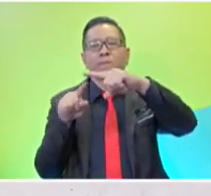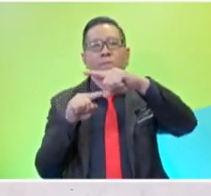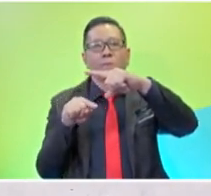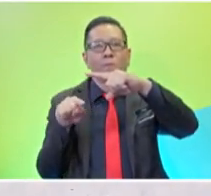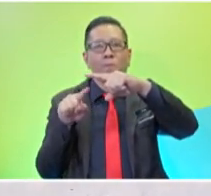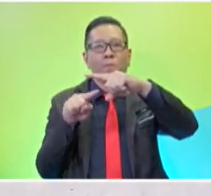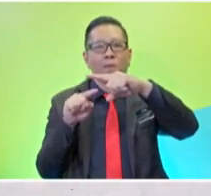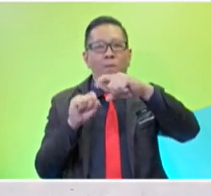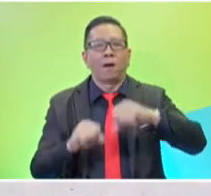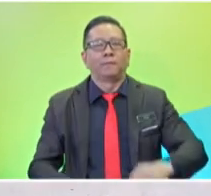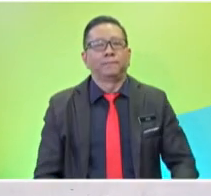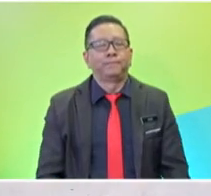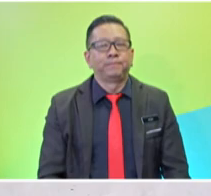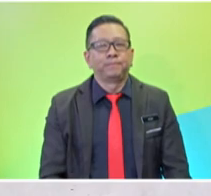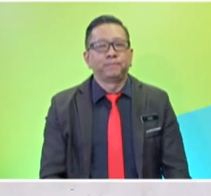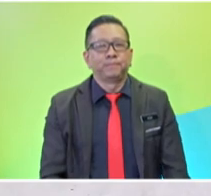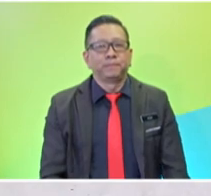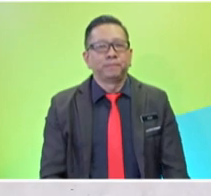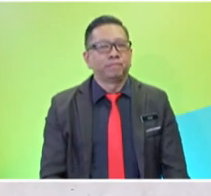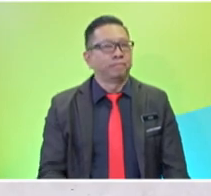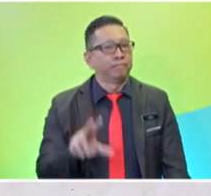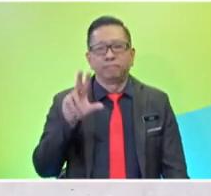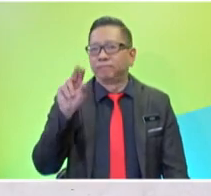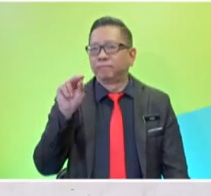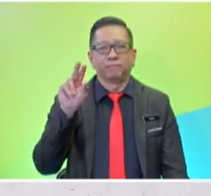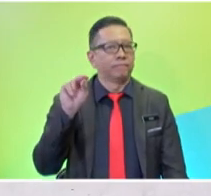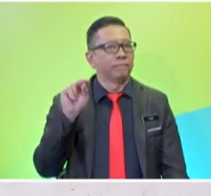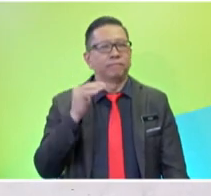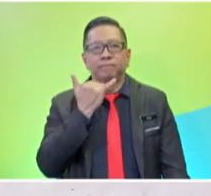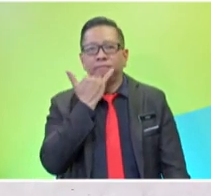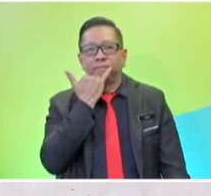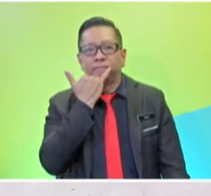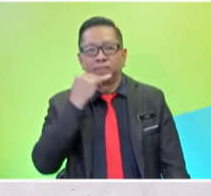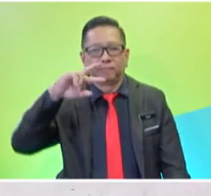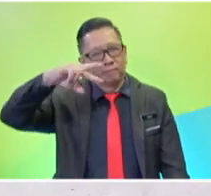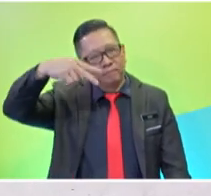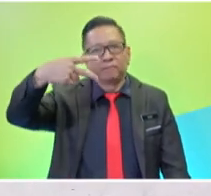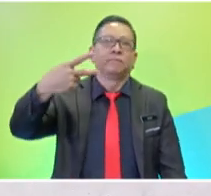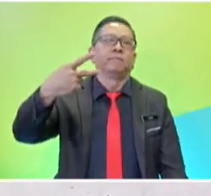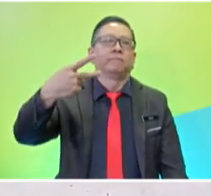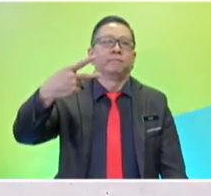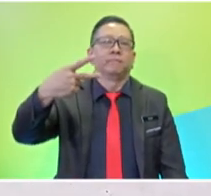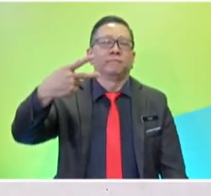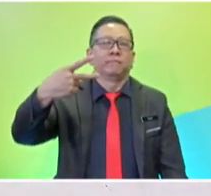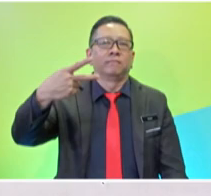letakkan di bawah Jangan silat Oke jika murid-murid silat letak nilai-nilai